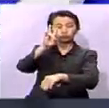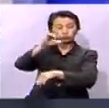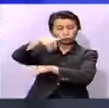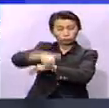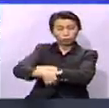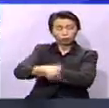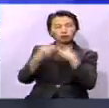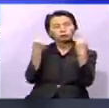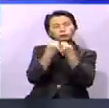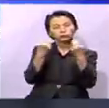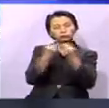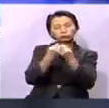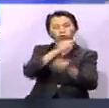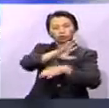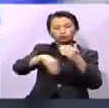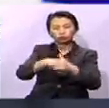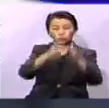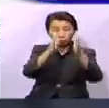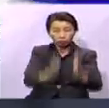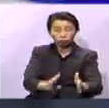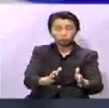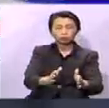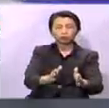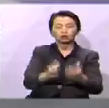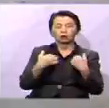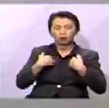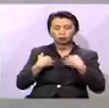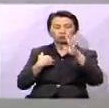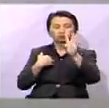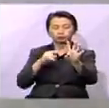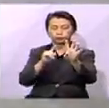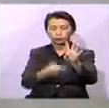tadi, jumlah keseluruhan penduduk terjejas banjir seramai